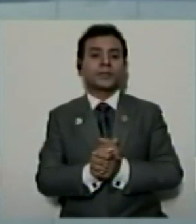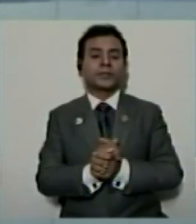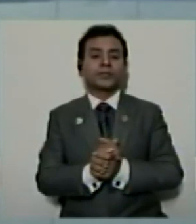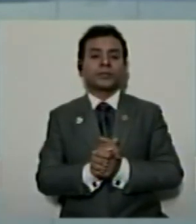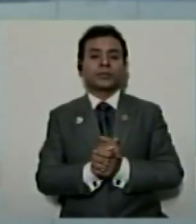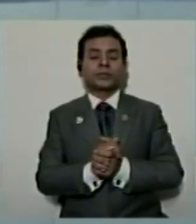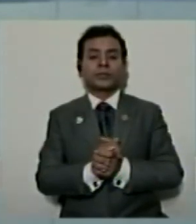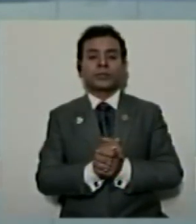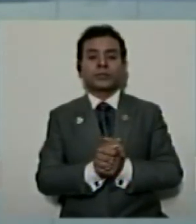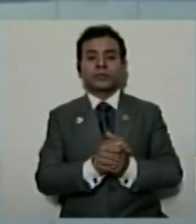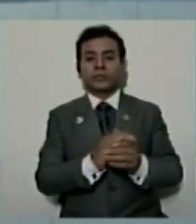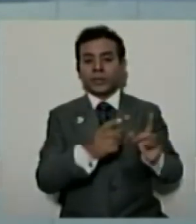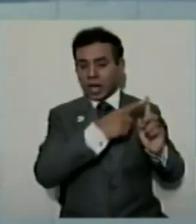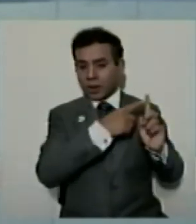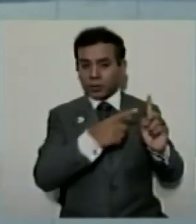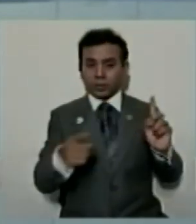43,589টি।